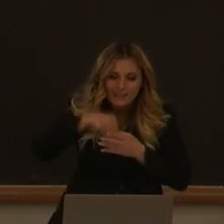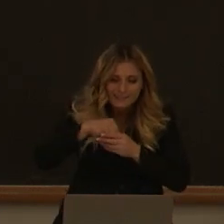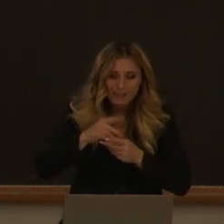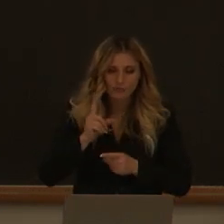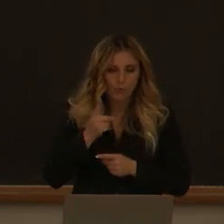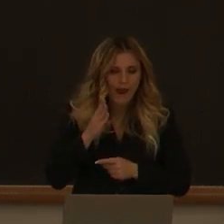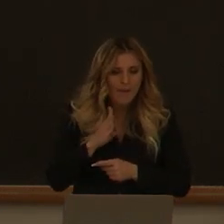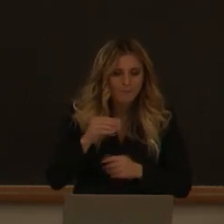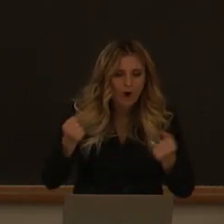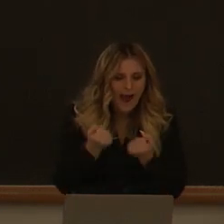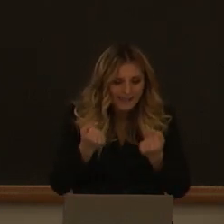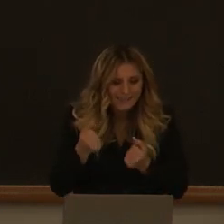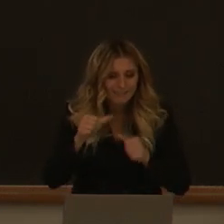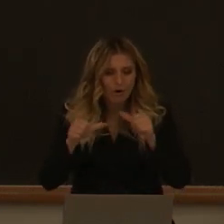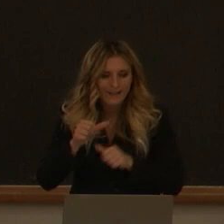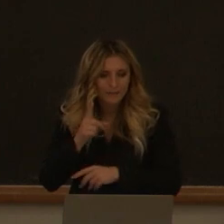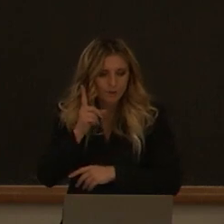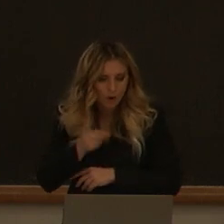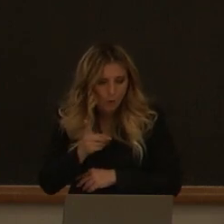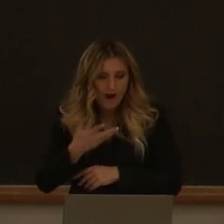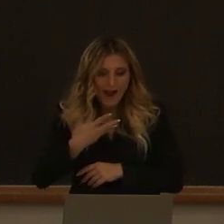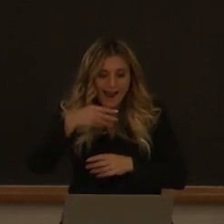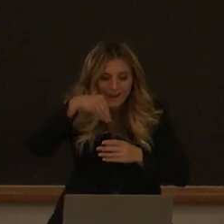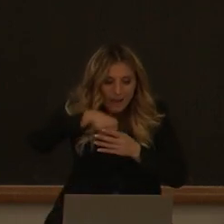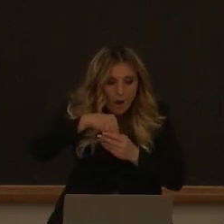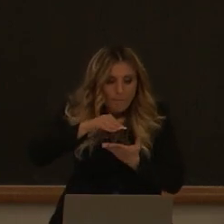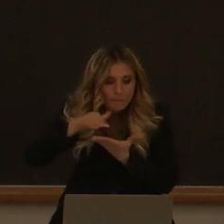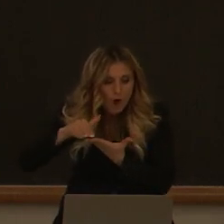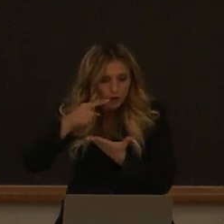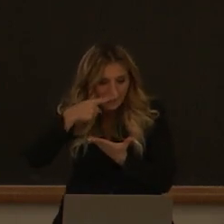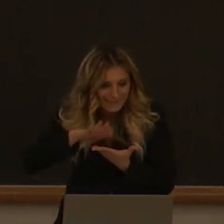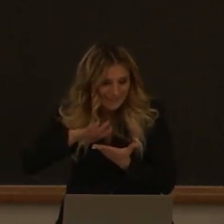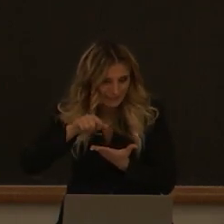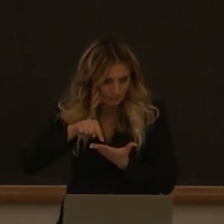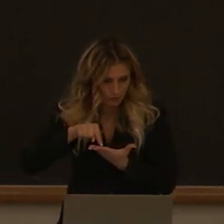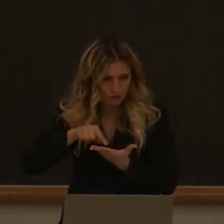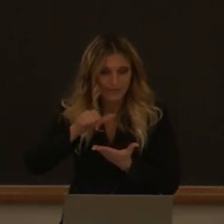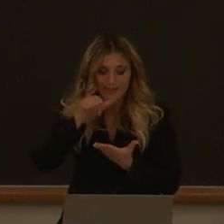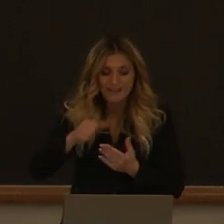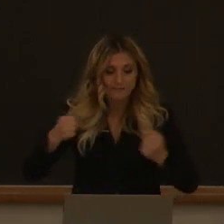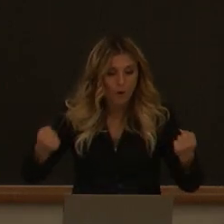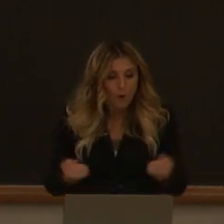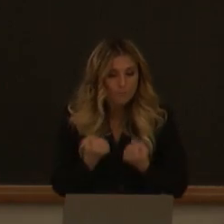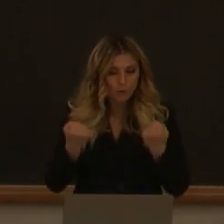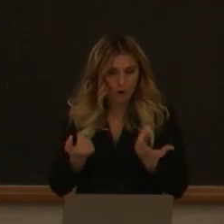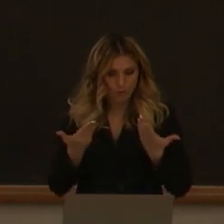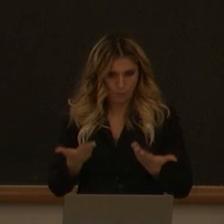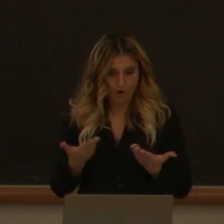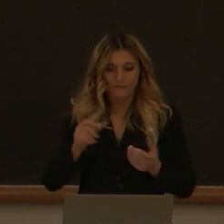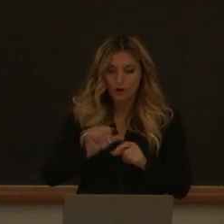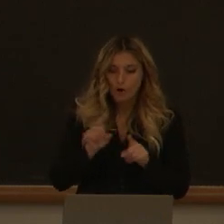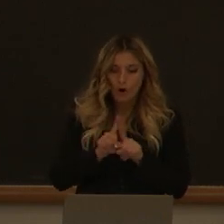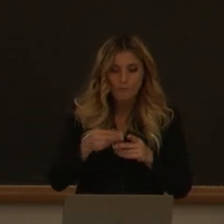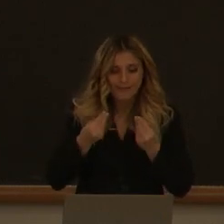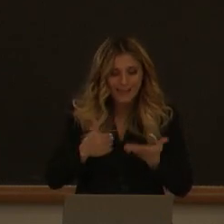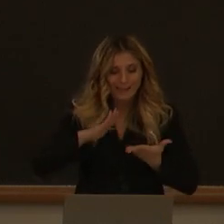si parla di nutraceutica, contenuti nei prodotti tipici, e promuovere sostanzialmente quella valorizzazione